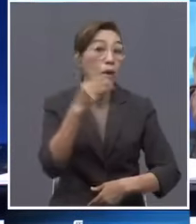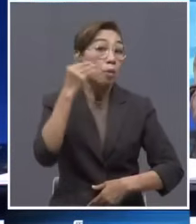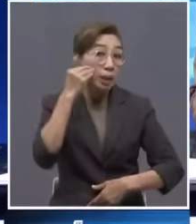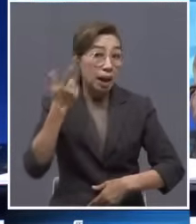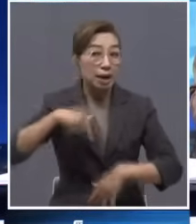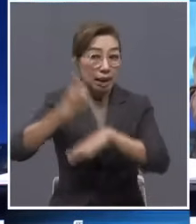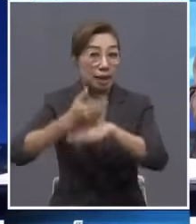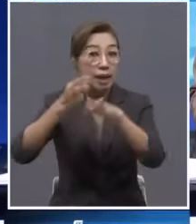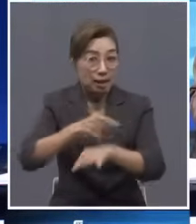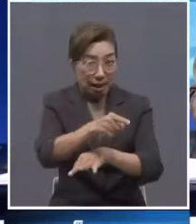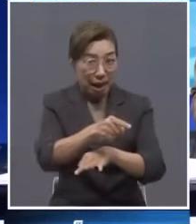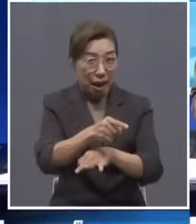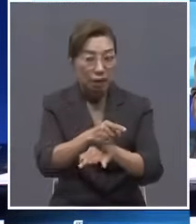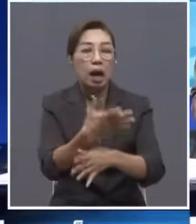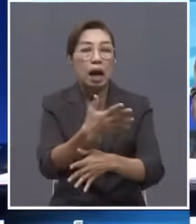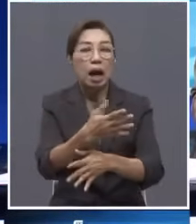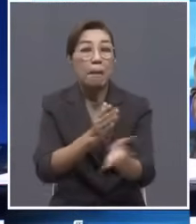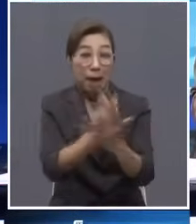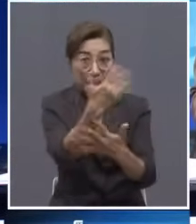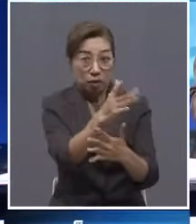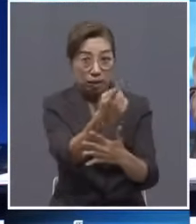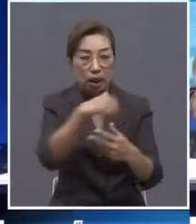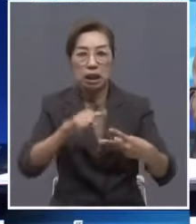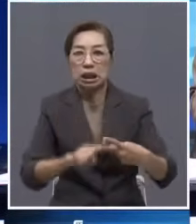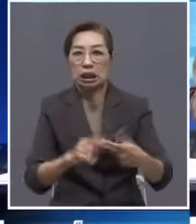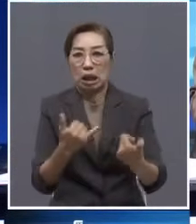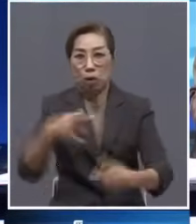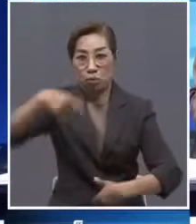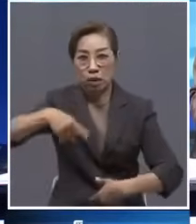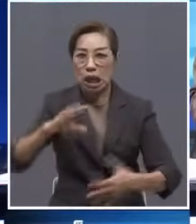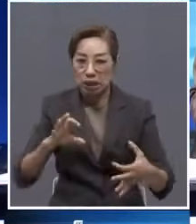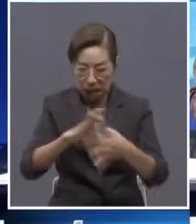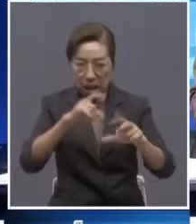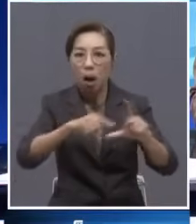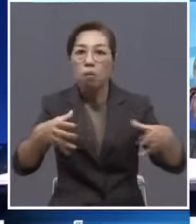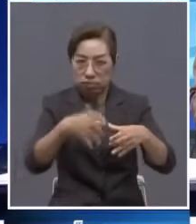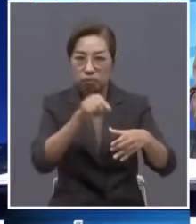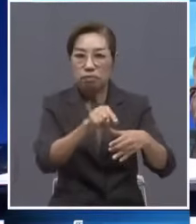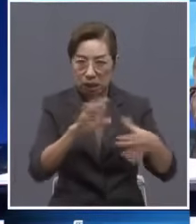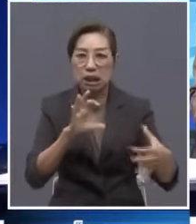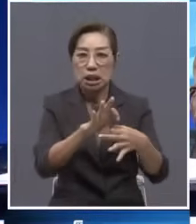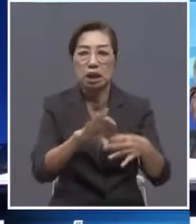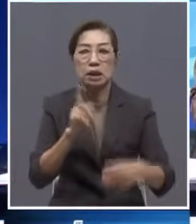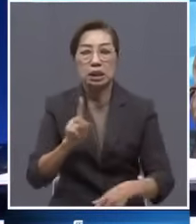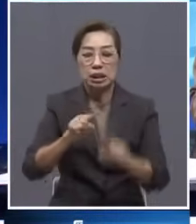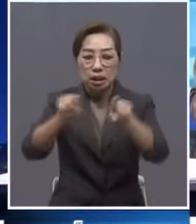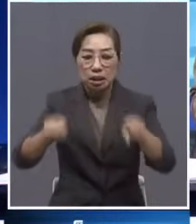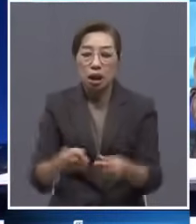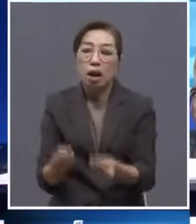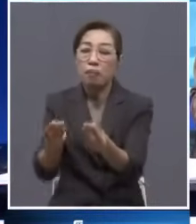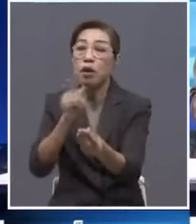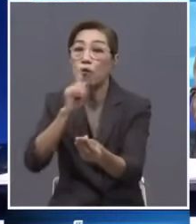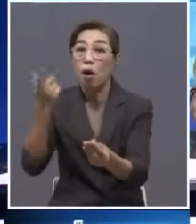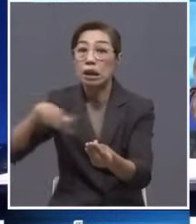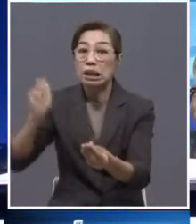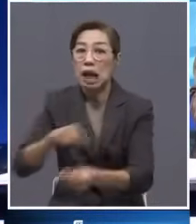อันเนี้ยครับที่จะเกิดขึ้นในวันพุธนี้เนี่ยมันจะเชื่อมโยงกับพรรคด้วยแม้ว่าศาลคำร้องอ่ะมันอาจจะไม่ถึงขั้น